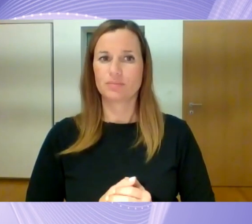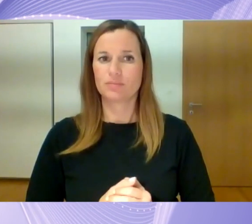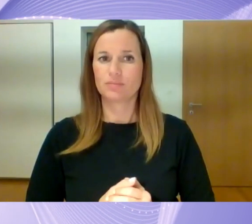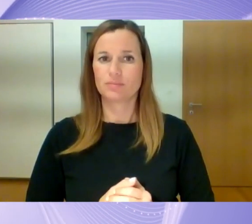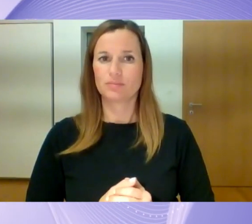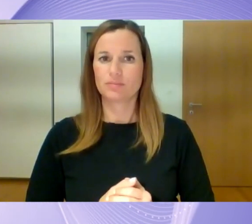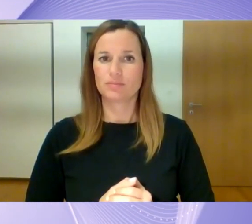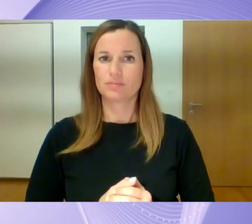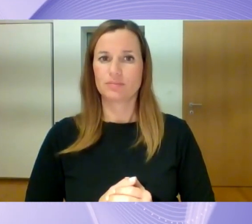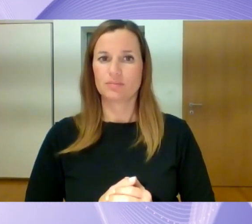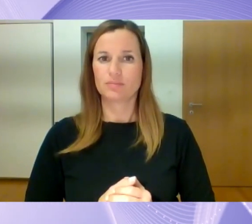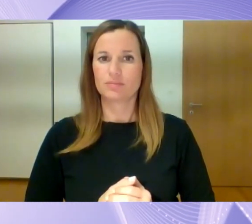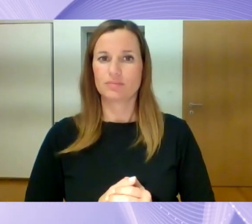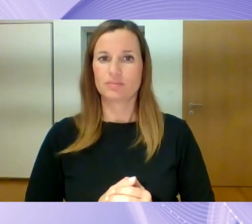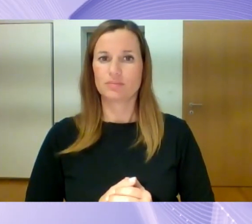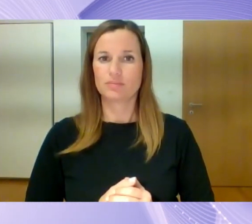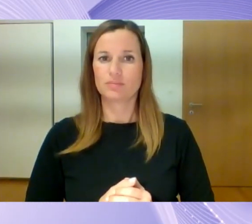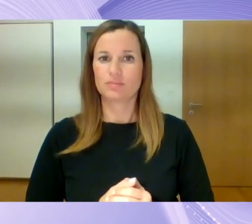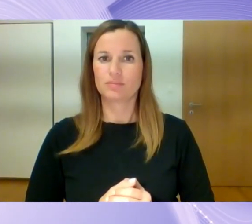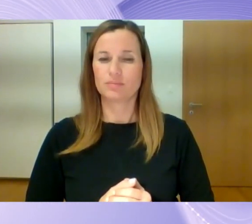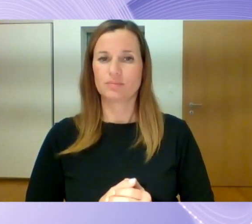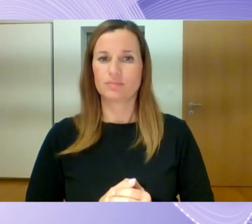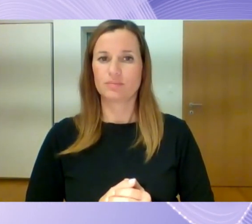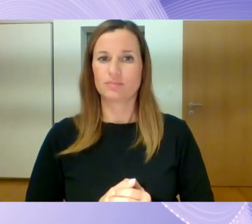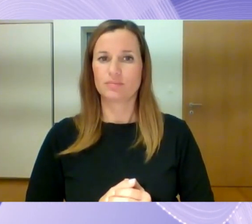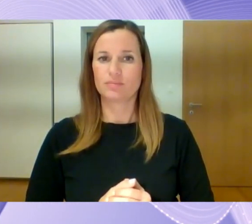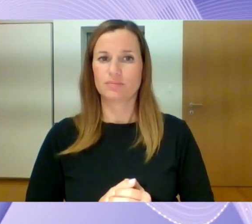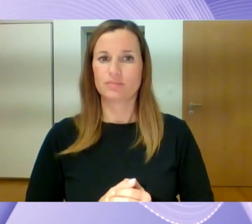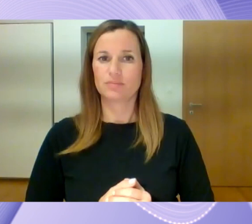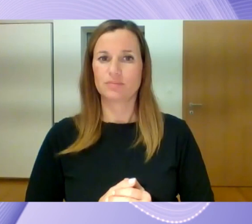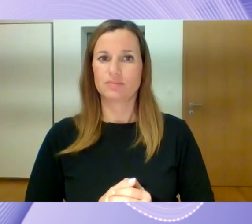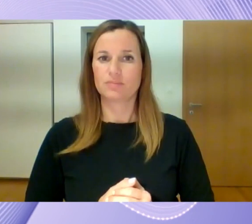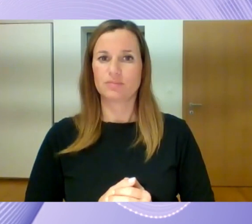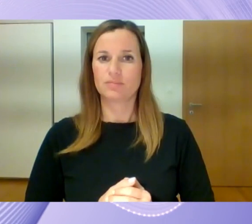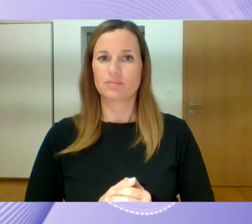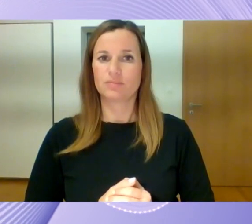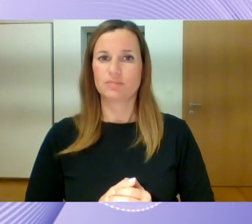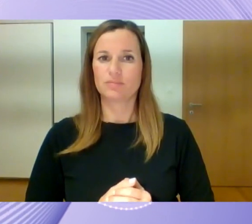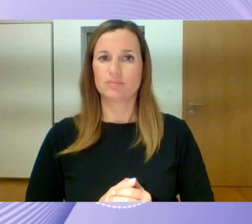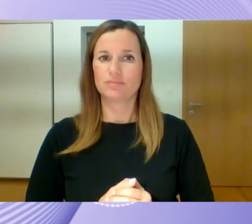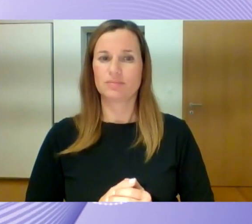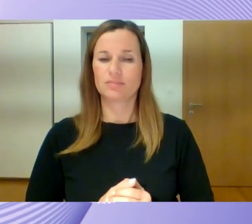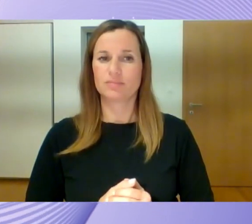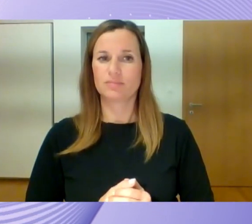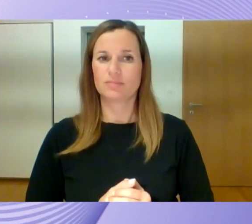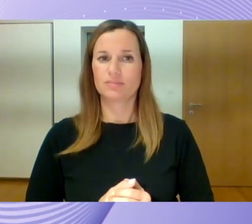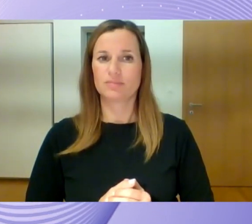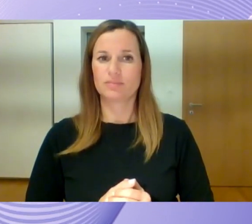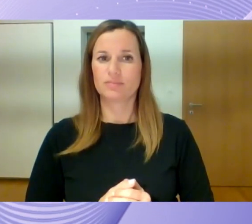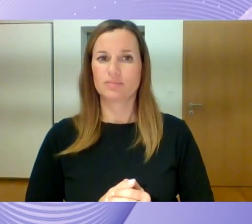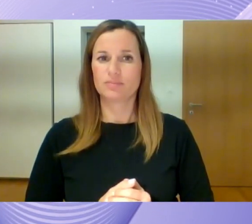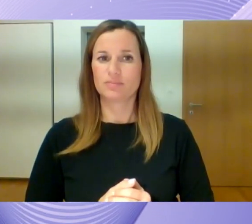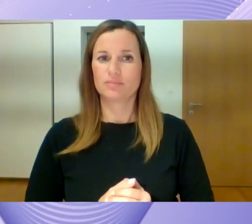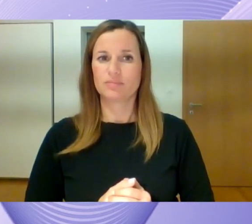koleno, tako in dol. In greva še desno na levo koleno,